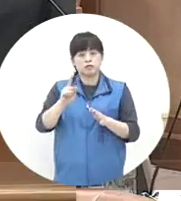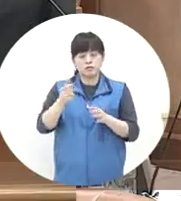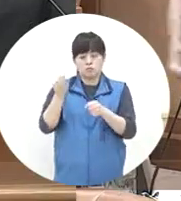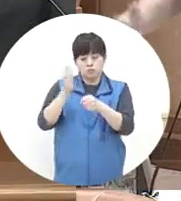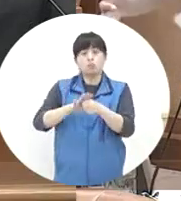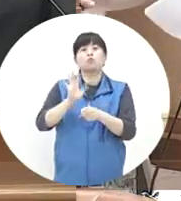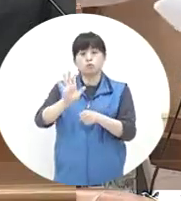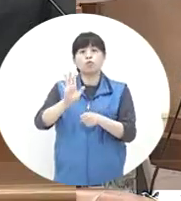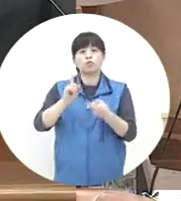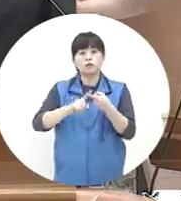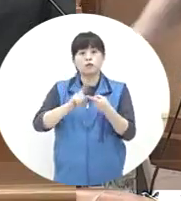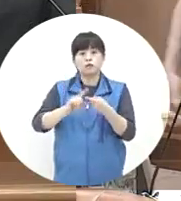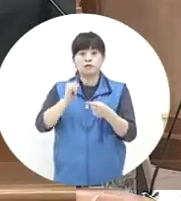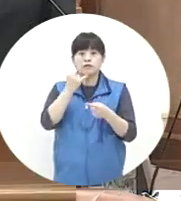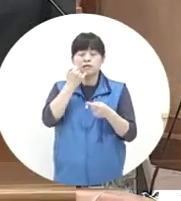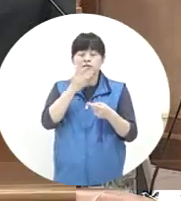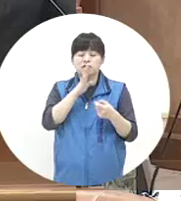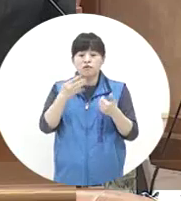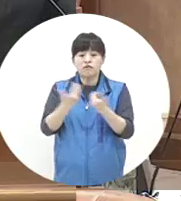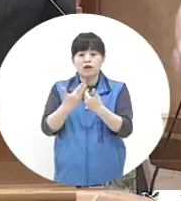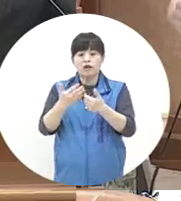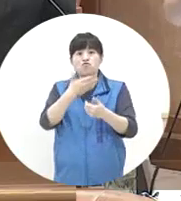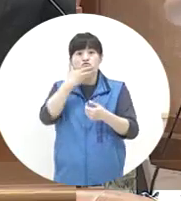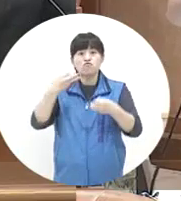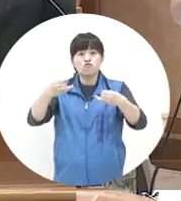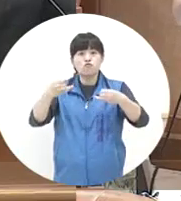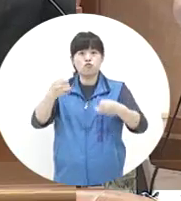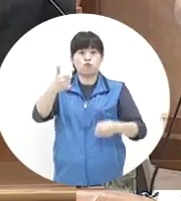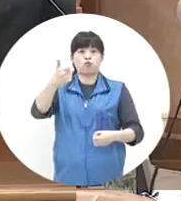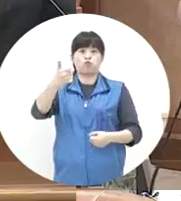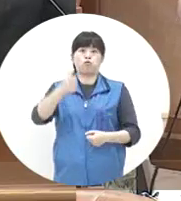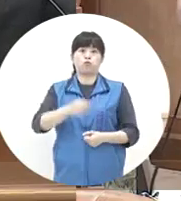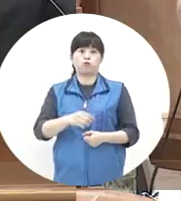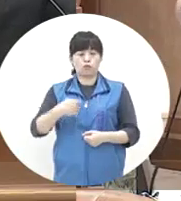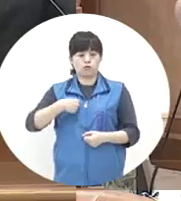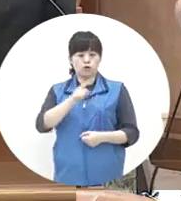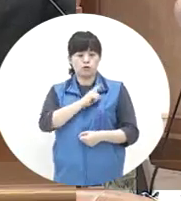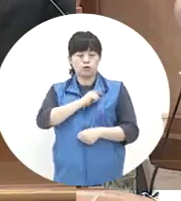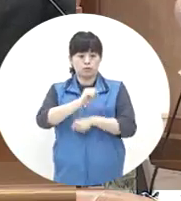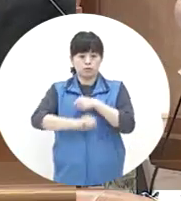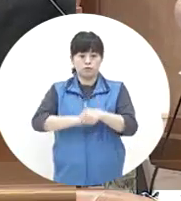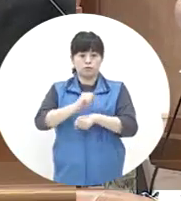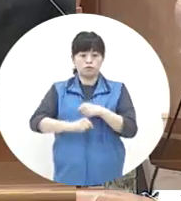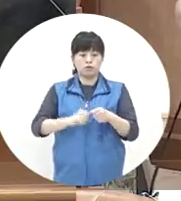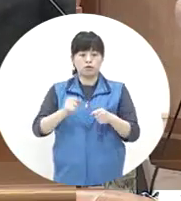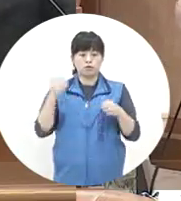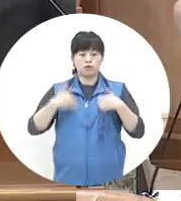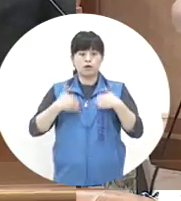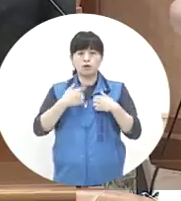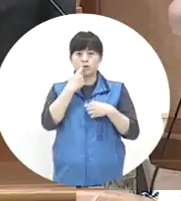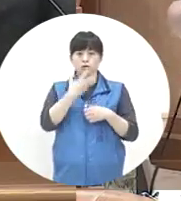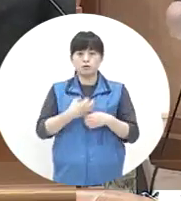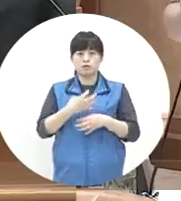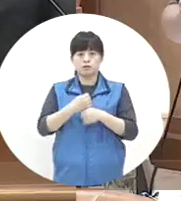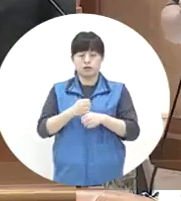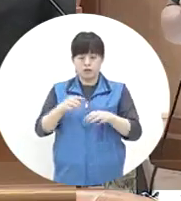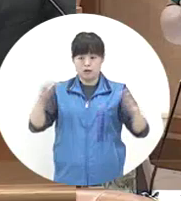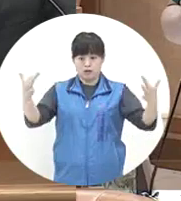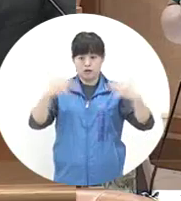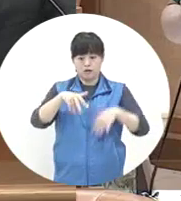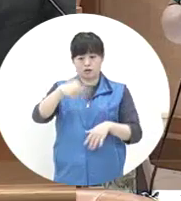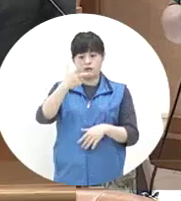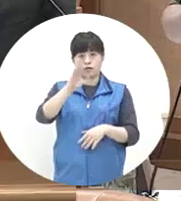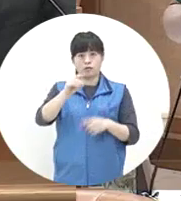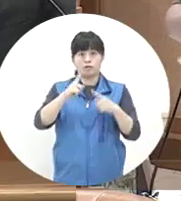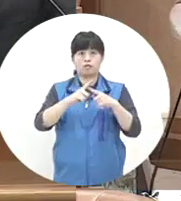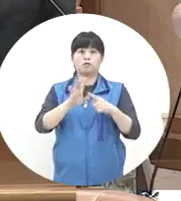啦，可是得到的效益是更大。 哎，我们不会，我们自己办的活动， 我们自己花欢乐夜诞城、哦、 有700多万人次来参与， 讨论过这个